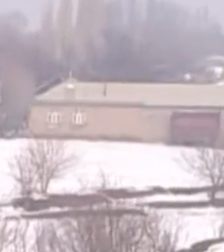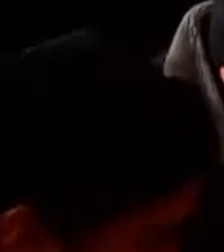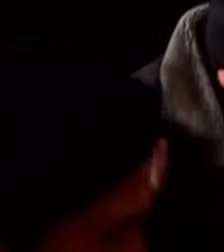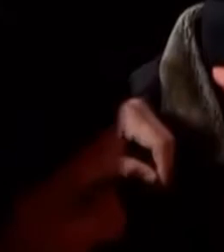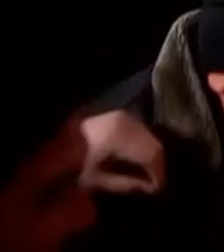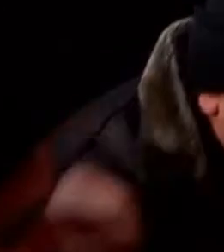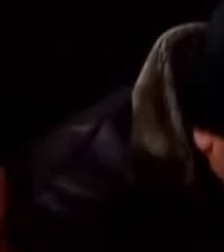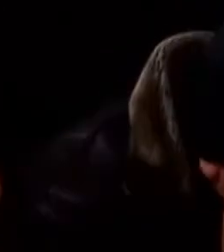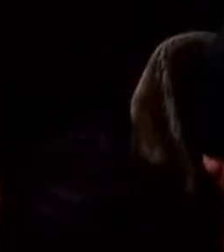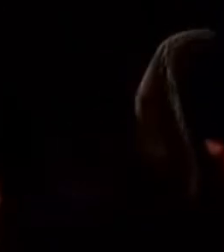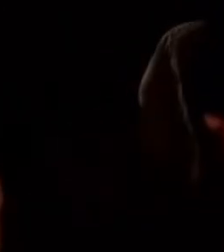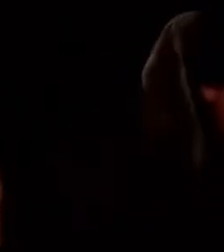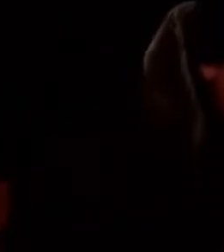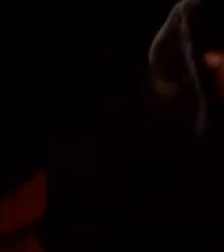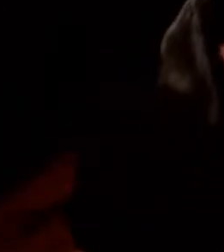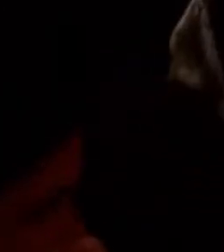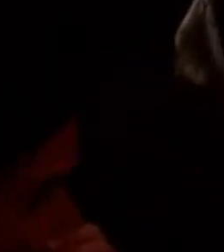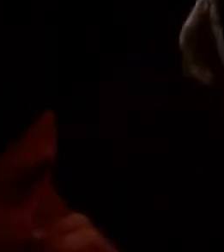преступлении?